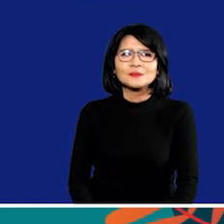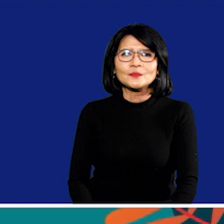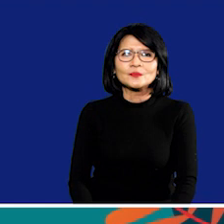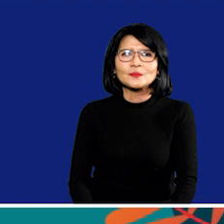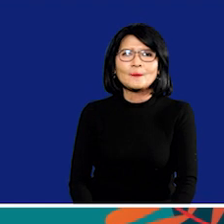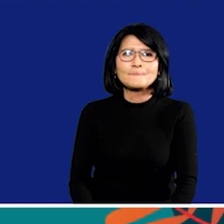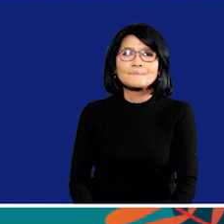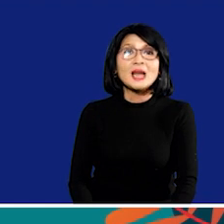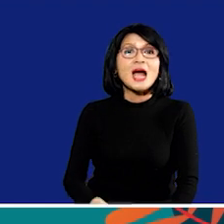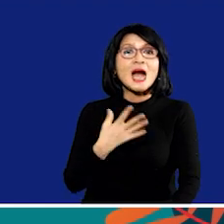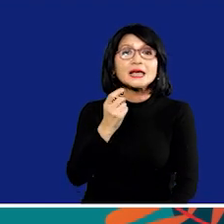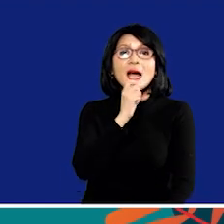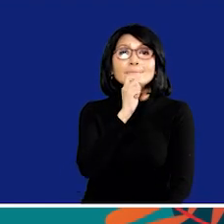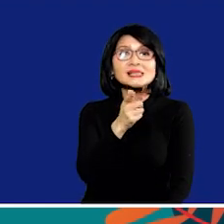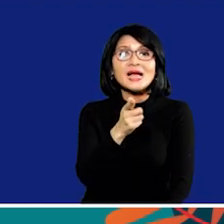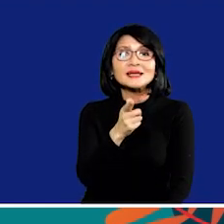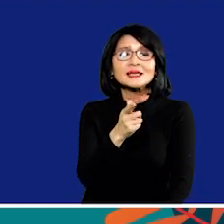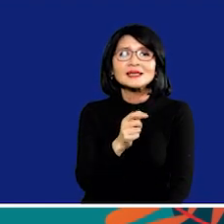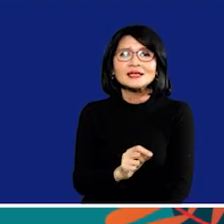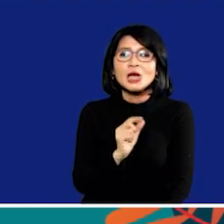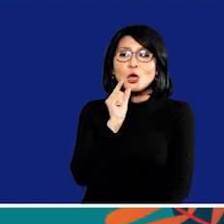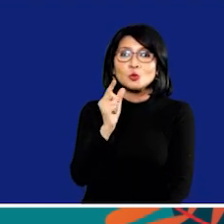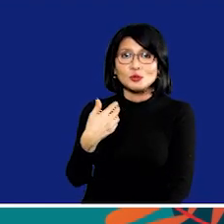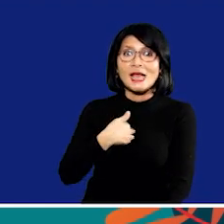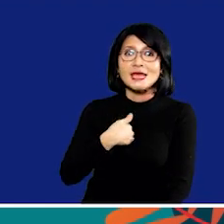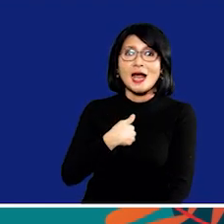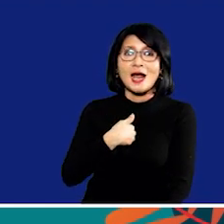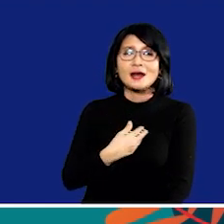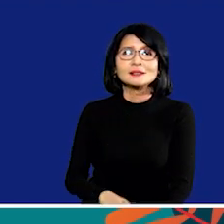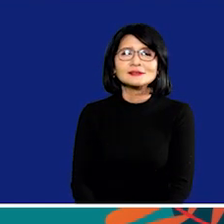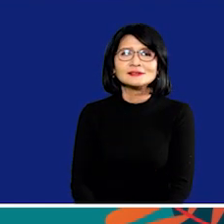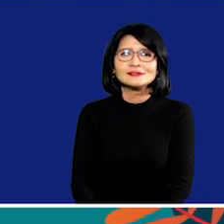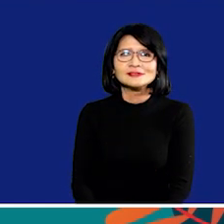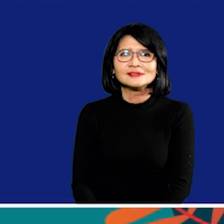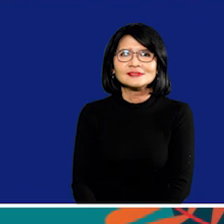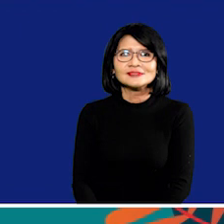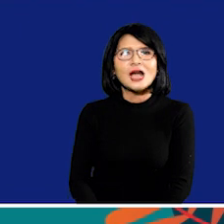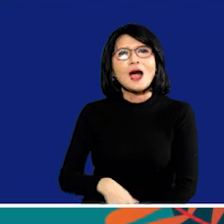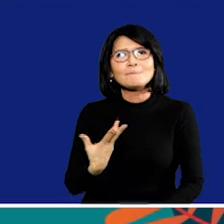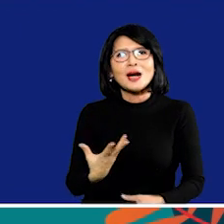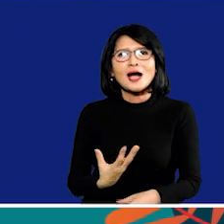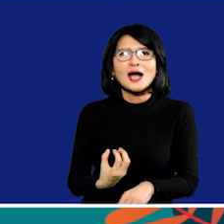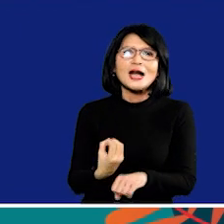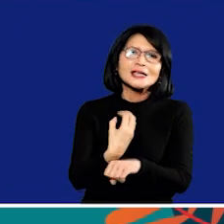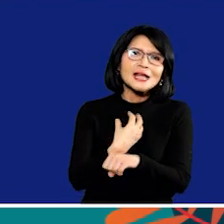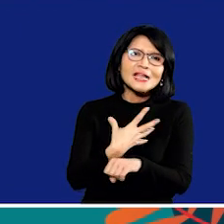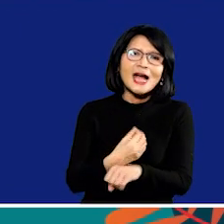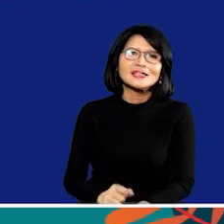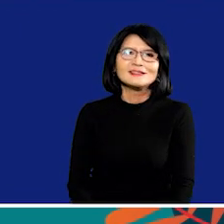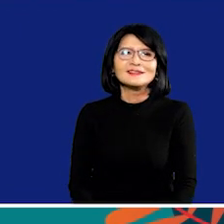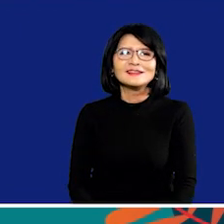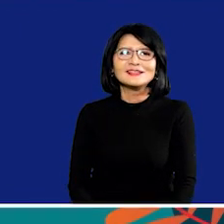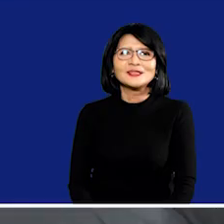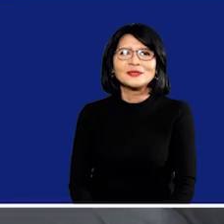tanya? Ada nggak pesan dari Ria yang ingin Ria sampaikan ke saya? Apa nasehat?